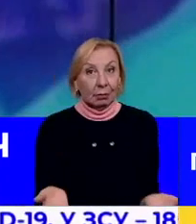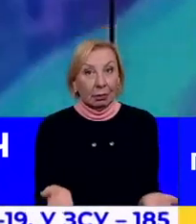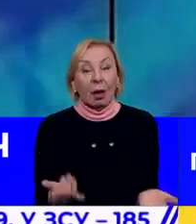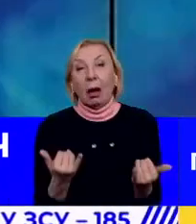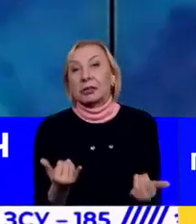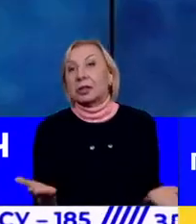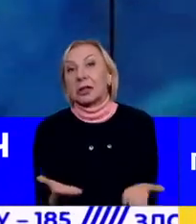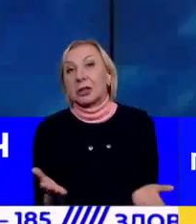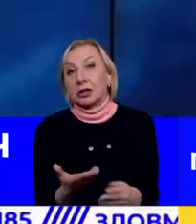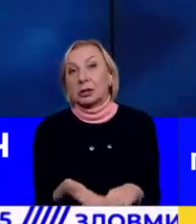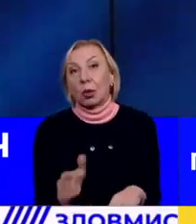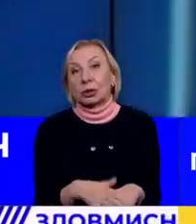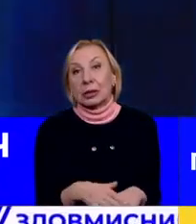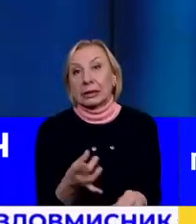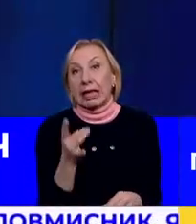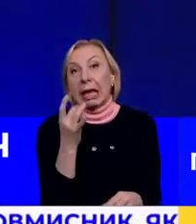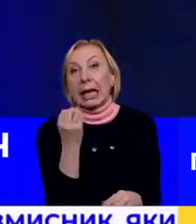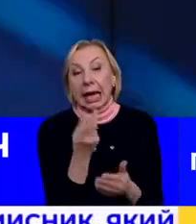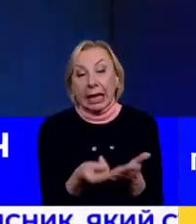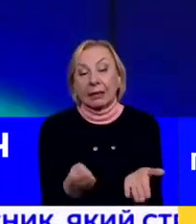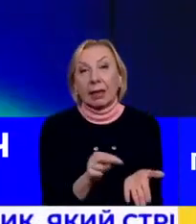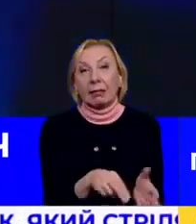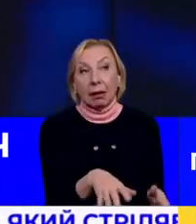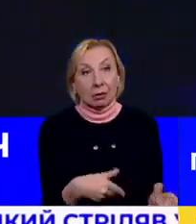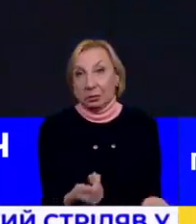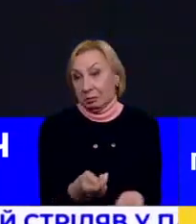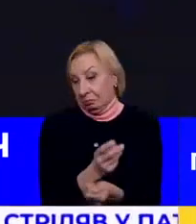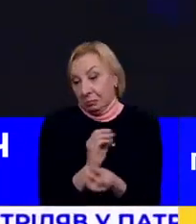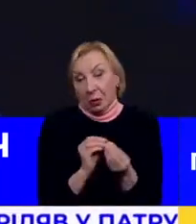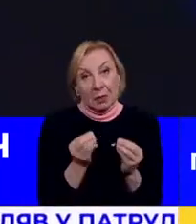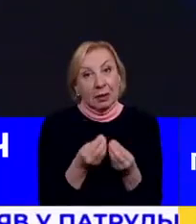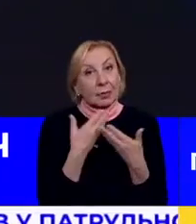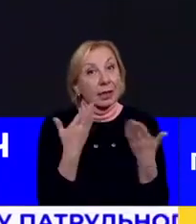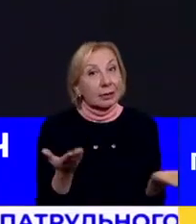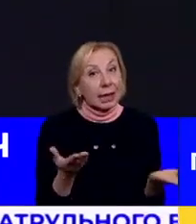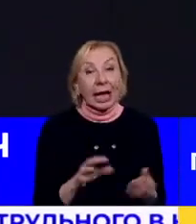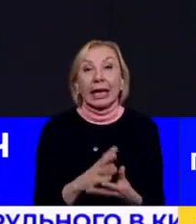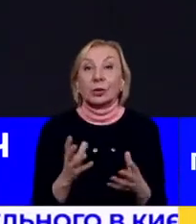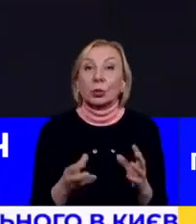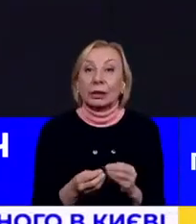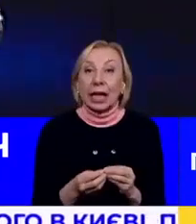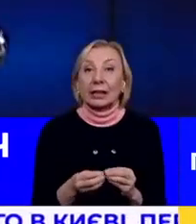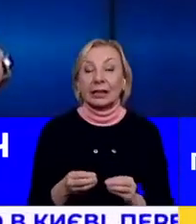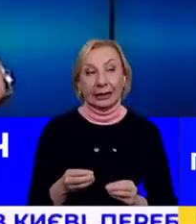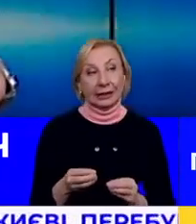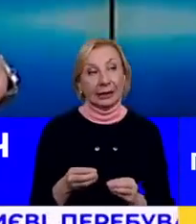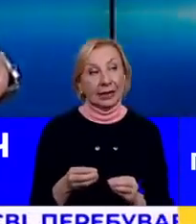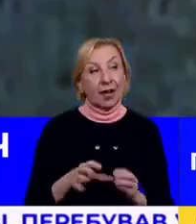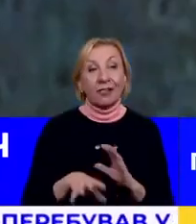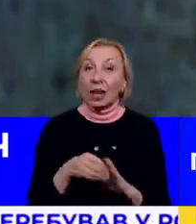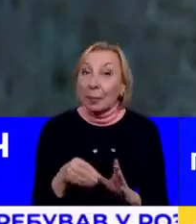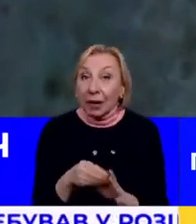сьогодні? Ніяких. Але ж ми бачимо по результатах виборів теж. Сложно. Результати виборів – це внутрішня політика